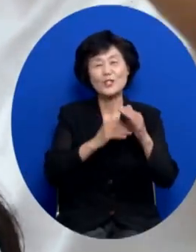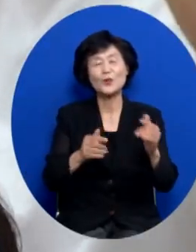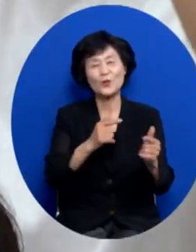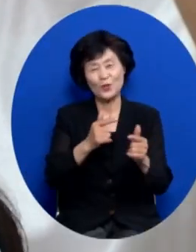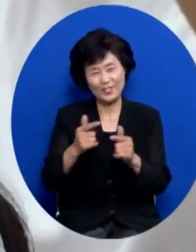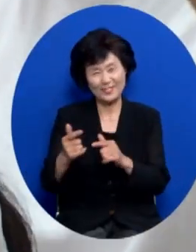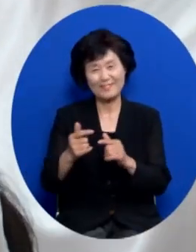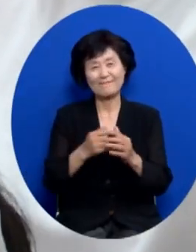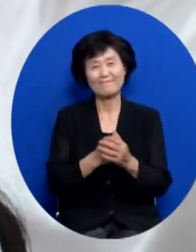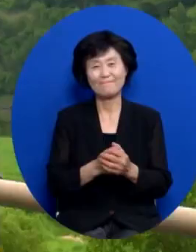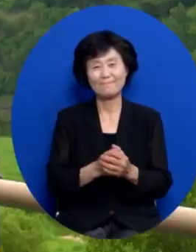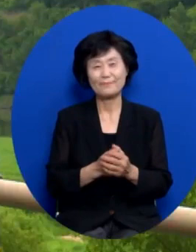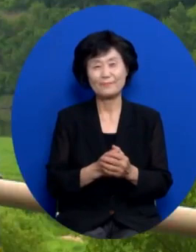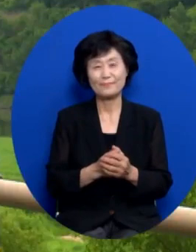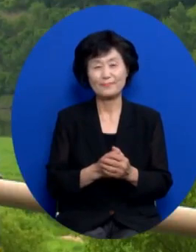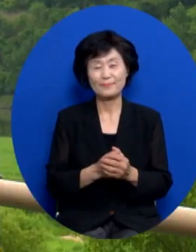김지혜입니다.